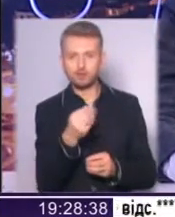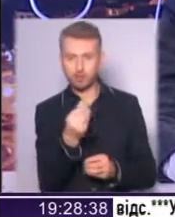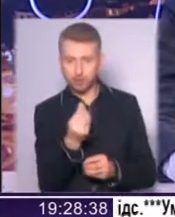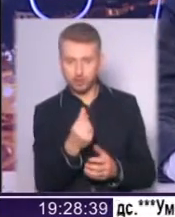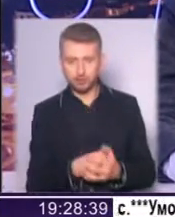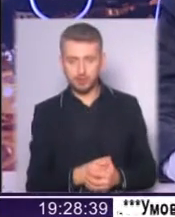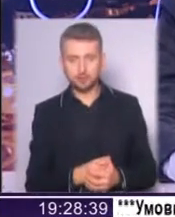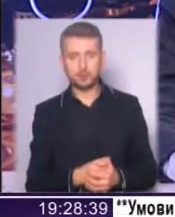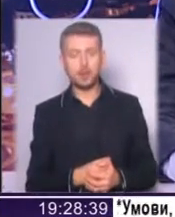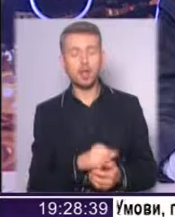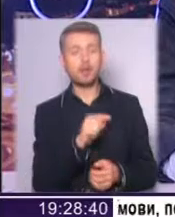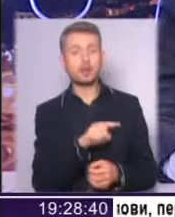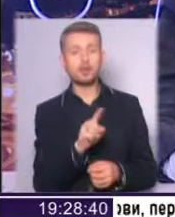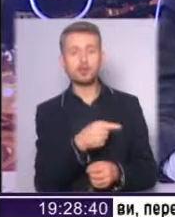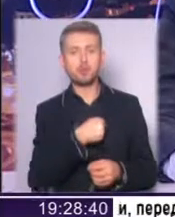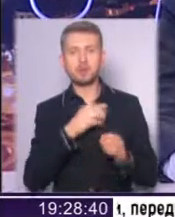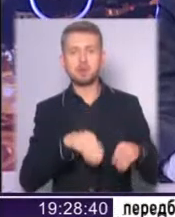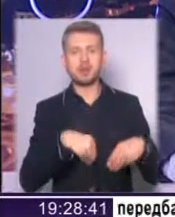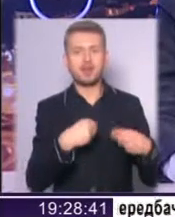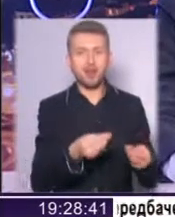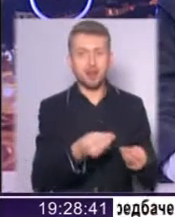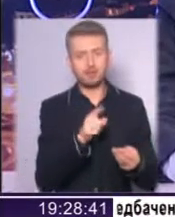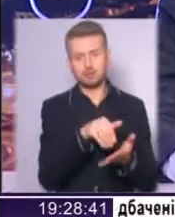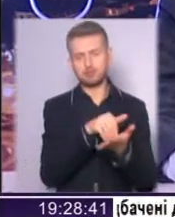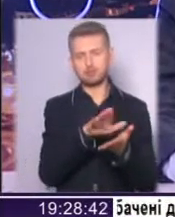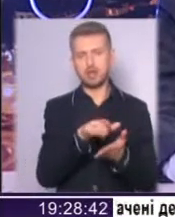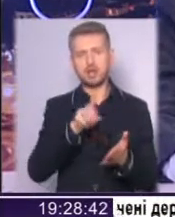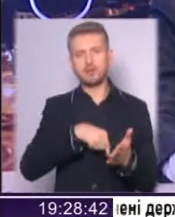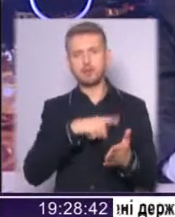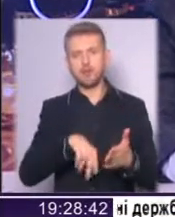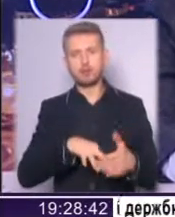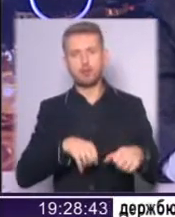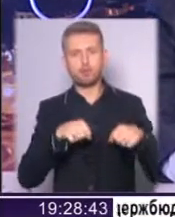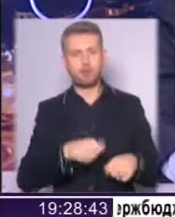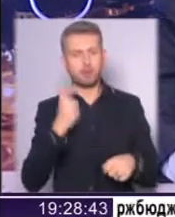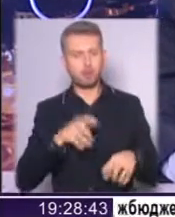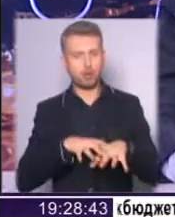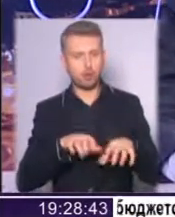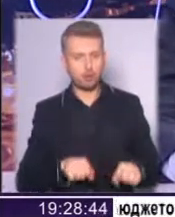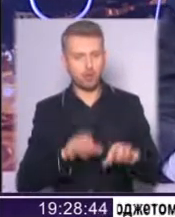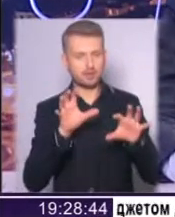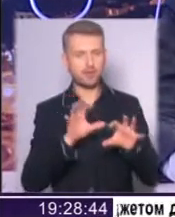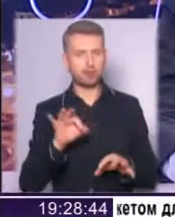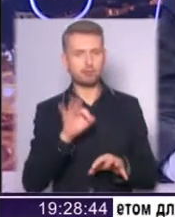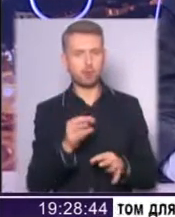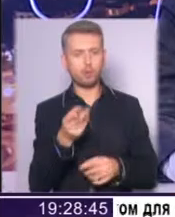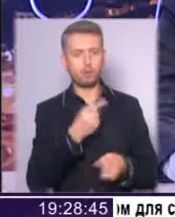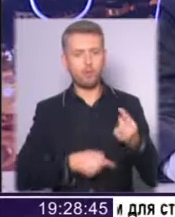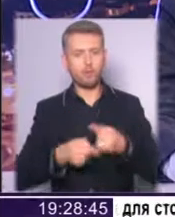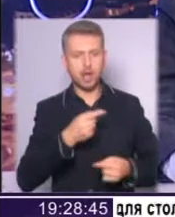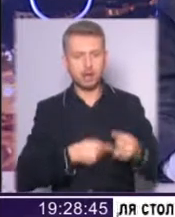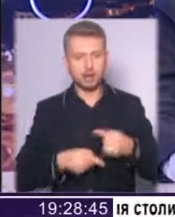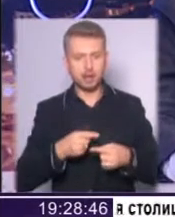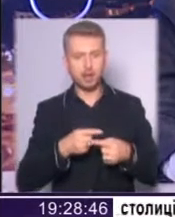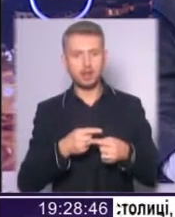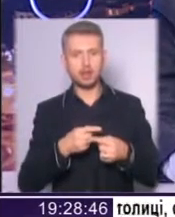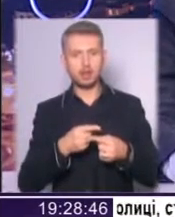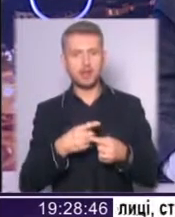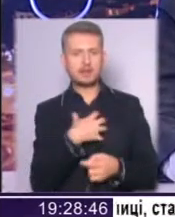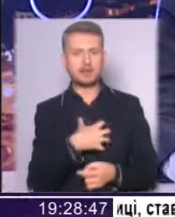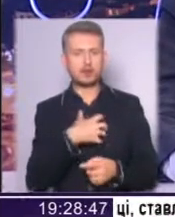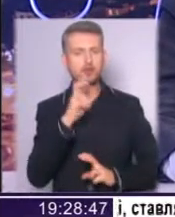двором України, щоб тут у нас друкувалися білети, все це фіксувалося, йшло в бюджет, сплата всіх, і ми б отримували порядка більше